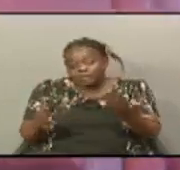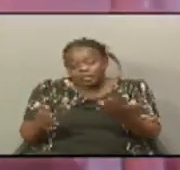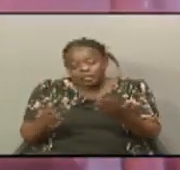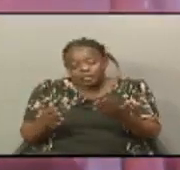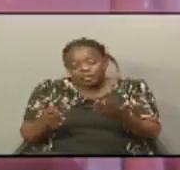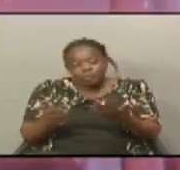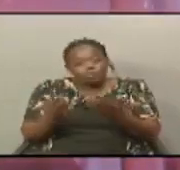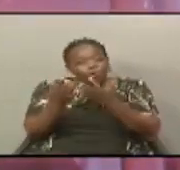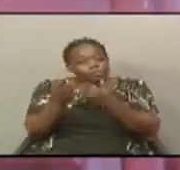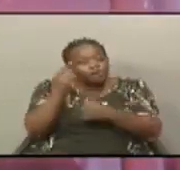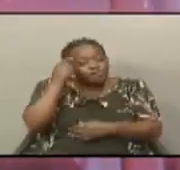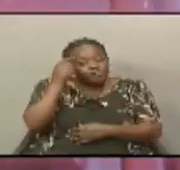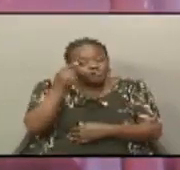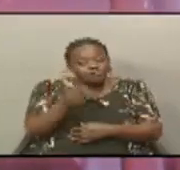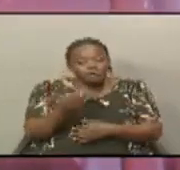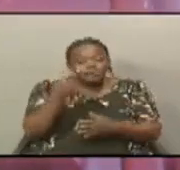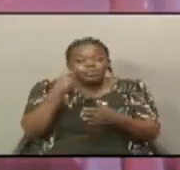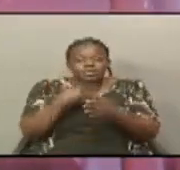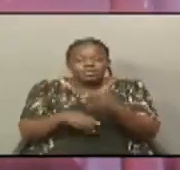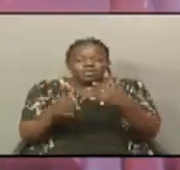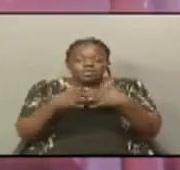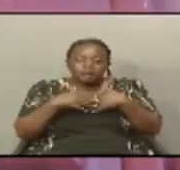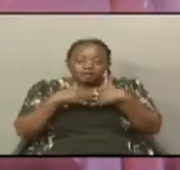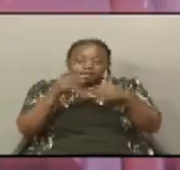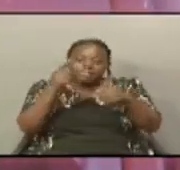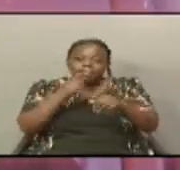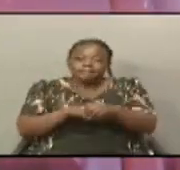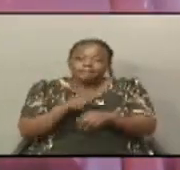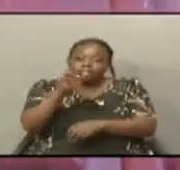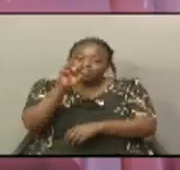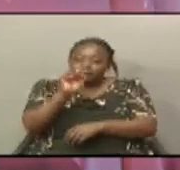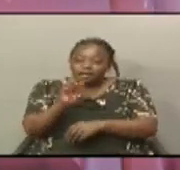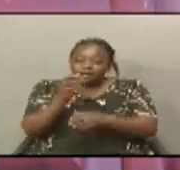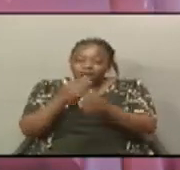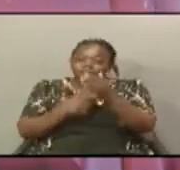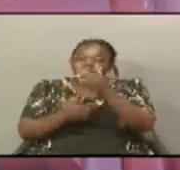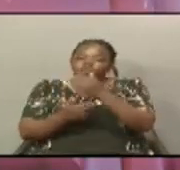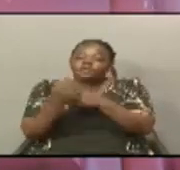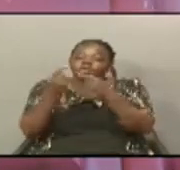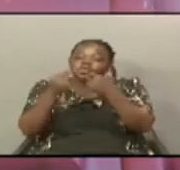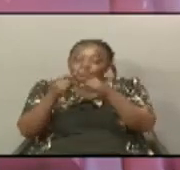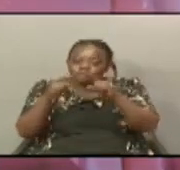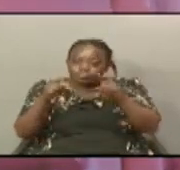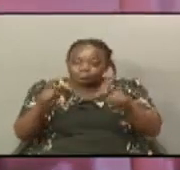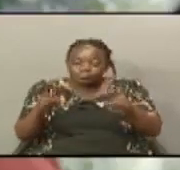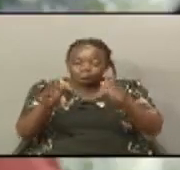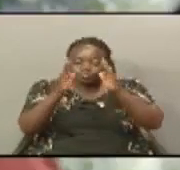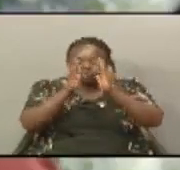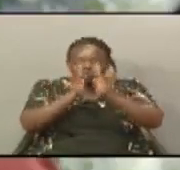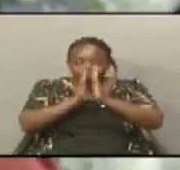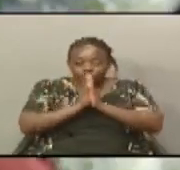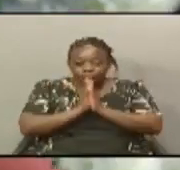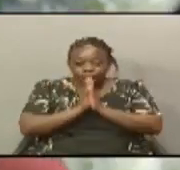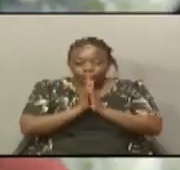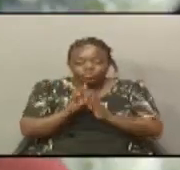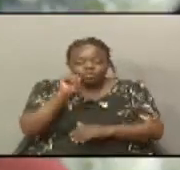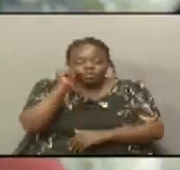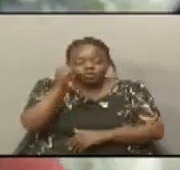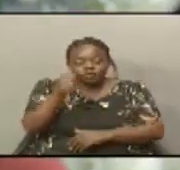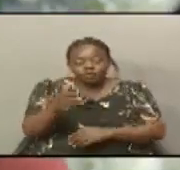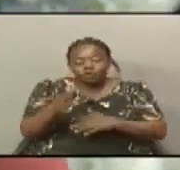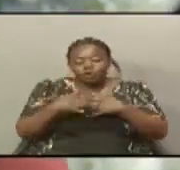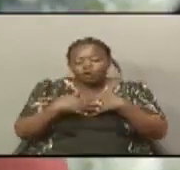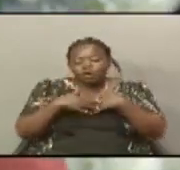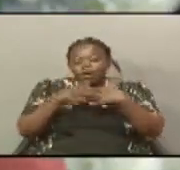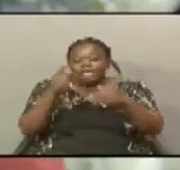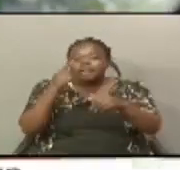tubalinze ategeza nti mira kwagira kugigula kusabire ezo kumacha wagenda kutandika nokusaba encha emiyango